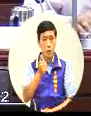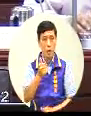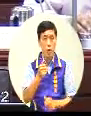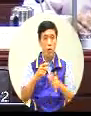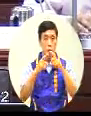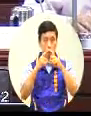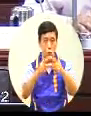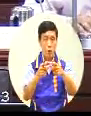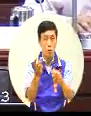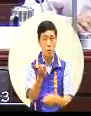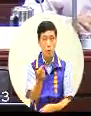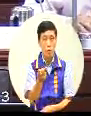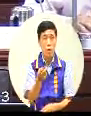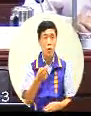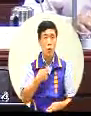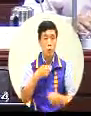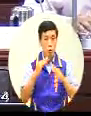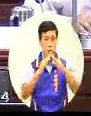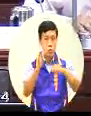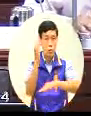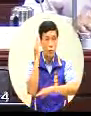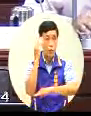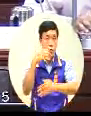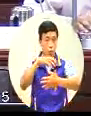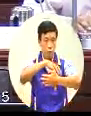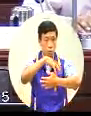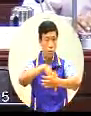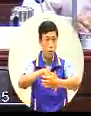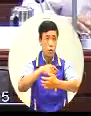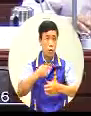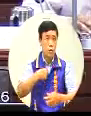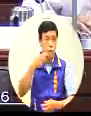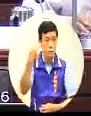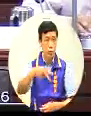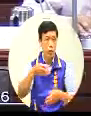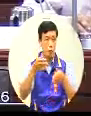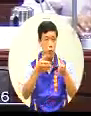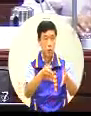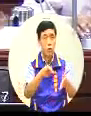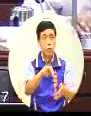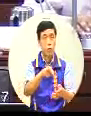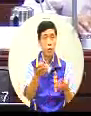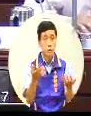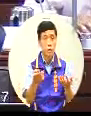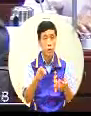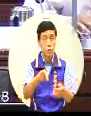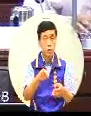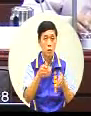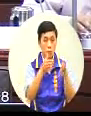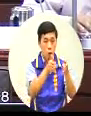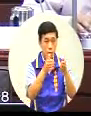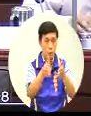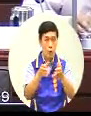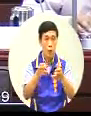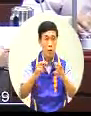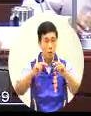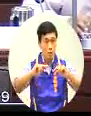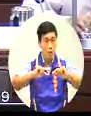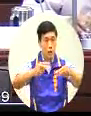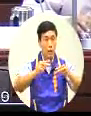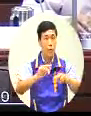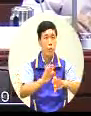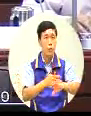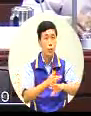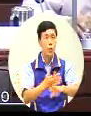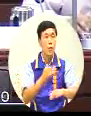果我们内部，我想我们会再重新在这个部分，我们这个方向不会改变啊。但是